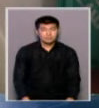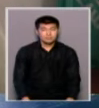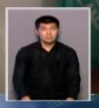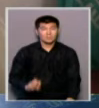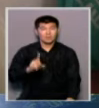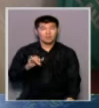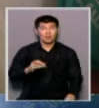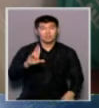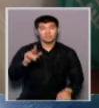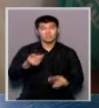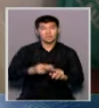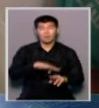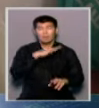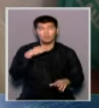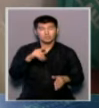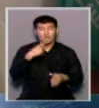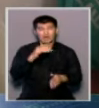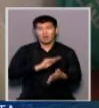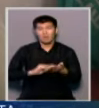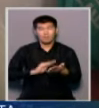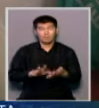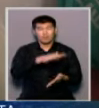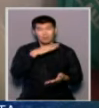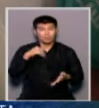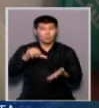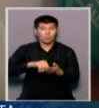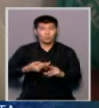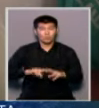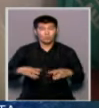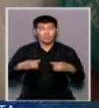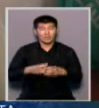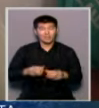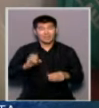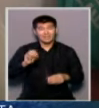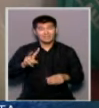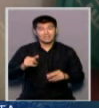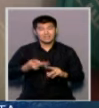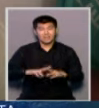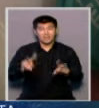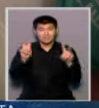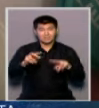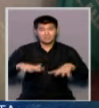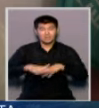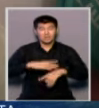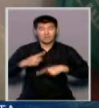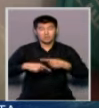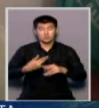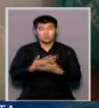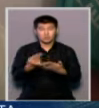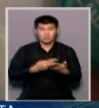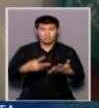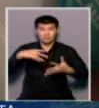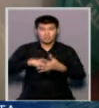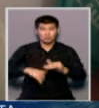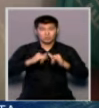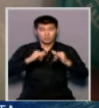Об Абате Кенжегалиулы можно говорить много. Он участвовал в мероприятиях клуба «Ельсана», исследовал народное прикладное искусство и внес